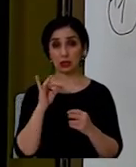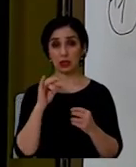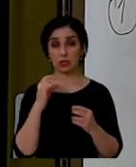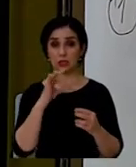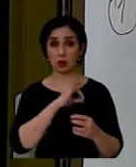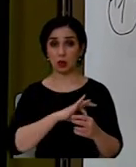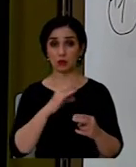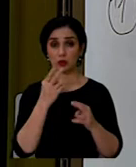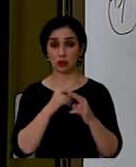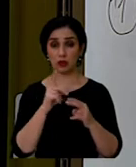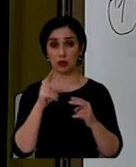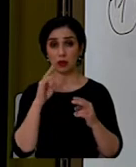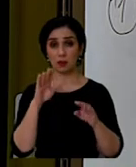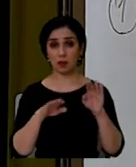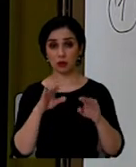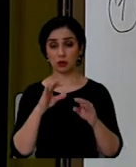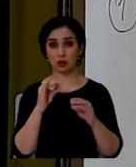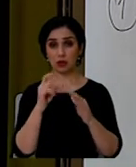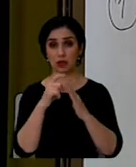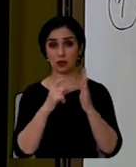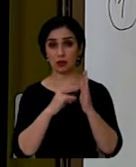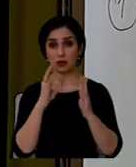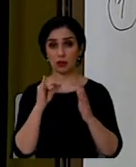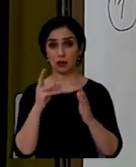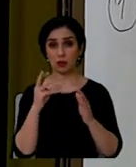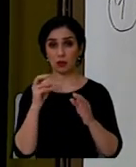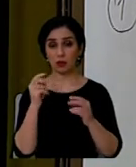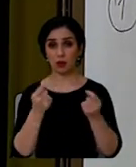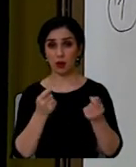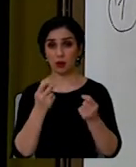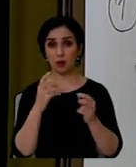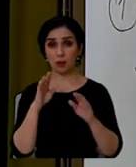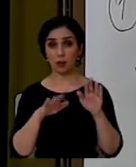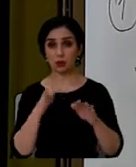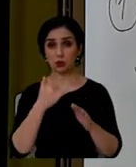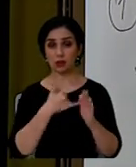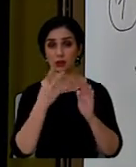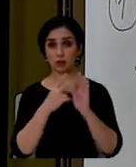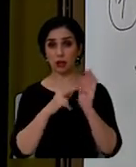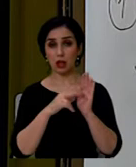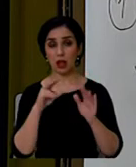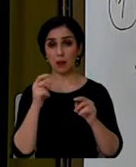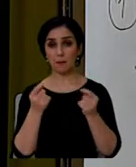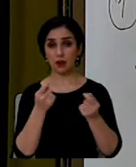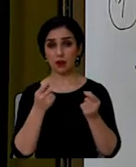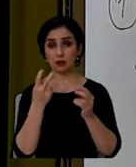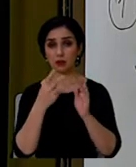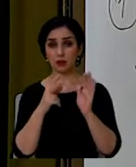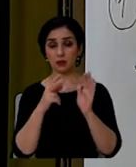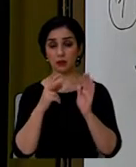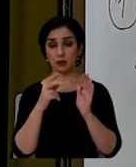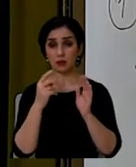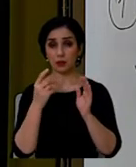Используя формулу массу, разделить на малярку. Масса у нас 28, а малярная масса вещества